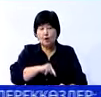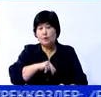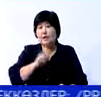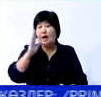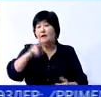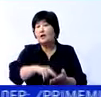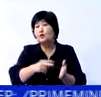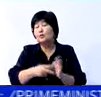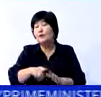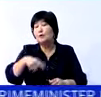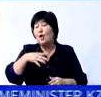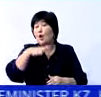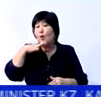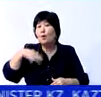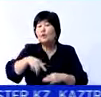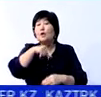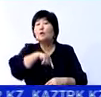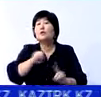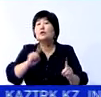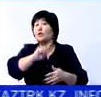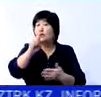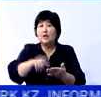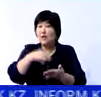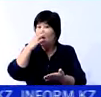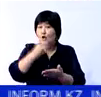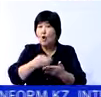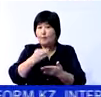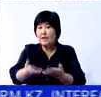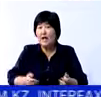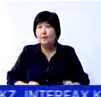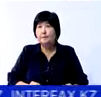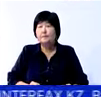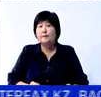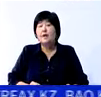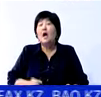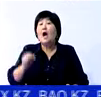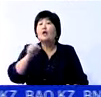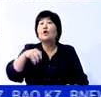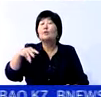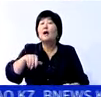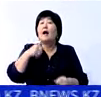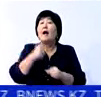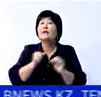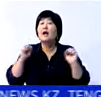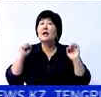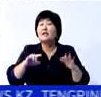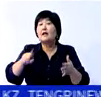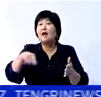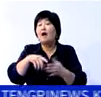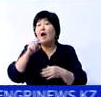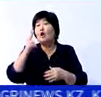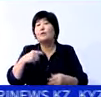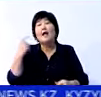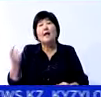алдағы жоспар туралы айтып, көпшілік көкейіндегі сауалдарға жауап берді. Әнуар Нақып алдымен жиналғандарды қаланың